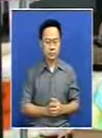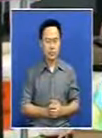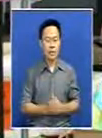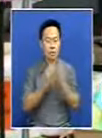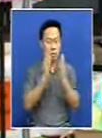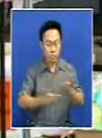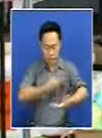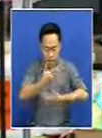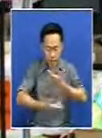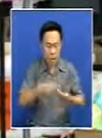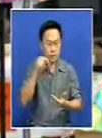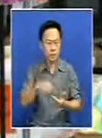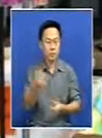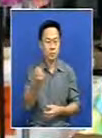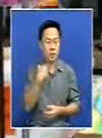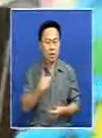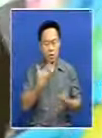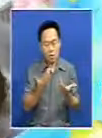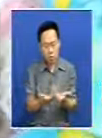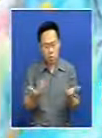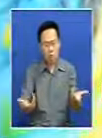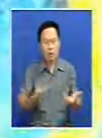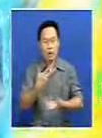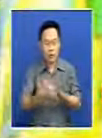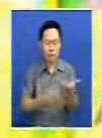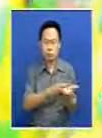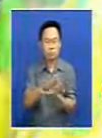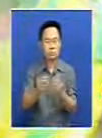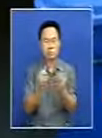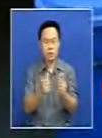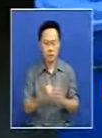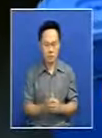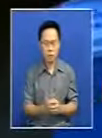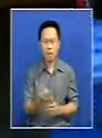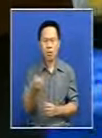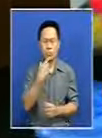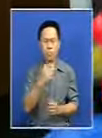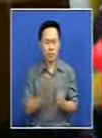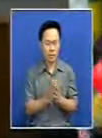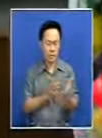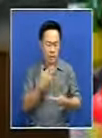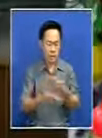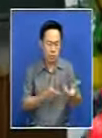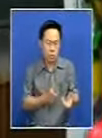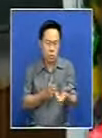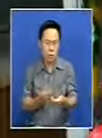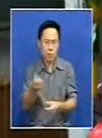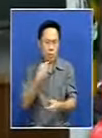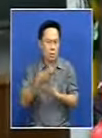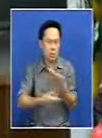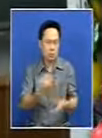ด้านพ่อค้าแม่ค้าภายในงานมีทั้งที่จำหน่ายของได้ดีและไม่ดีปนกันไปค่ะโดยผู้ขายปืนฉีดน้ำส่วนใหญ่ขายสินค้า